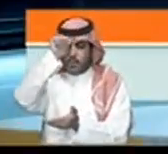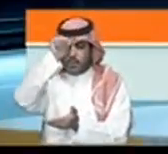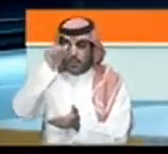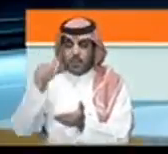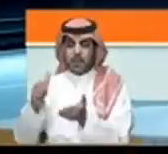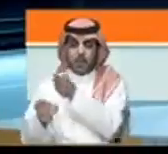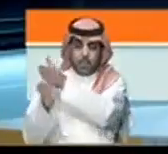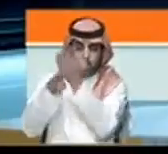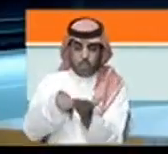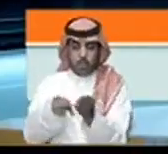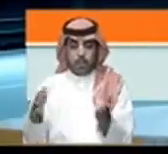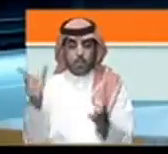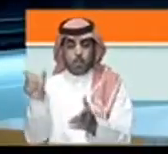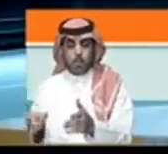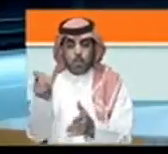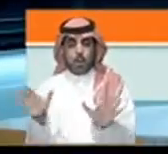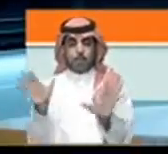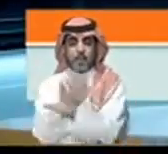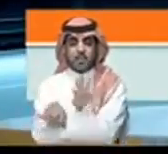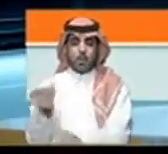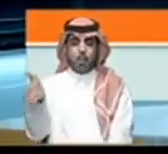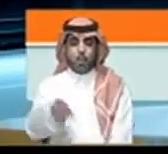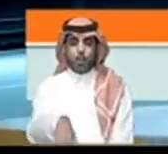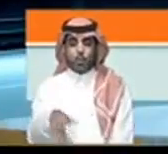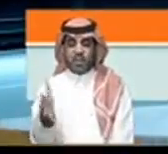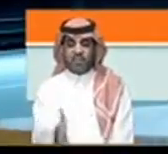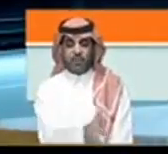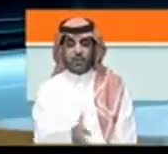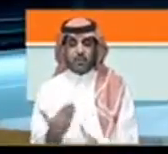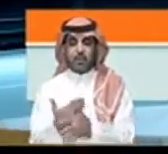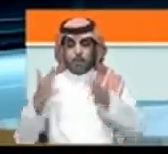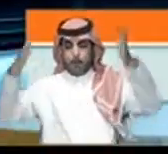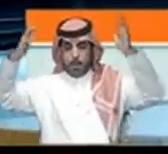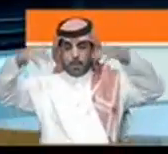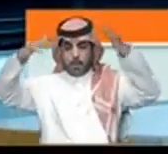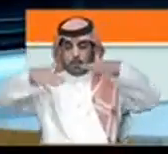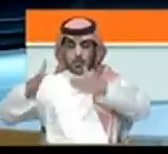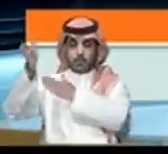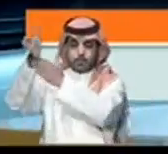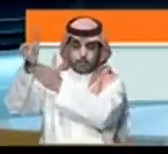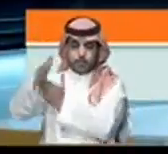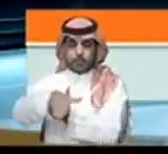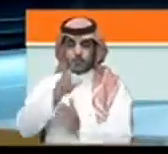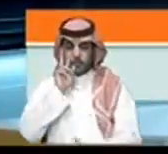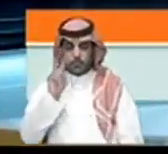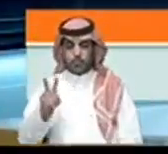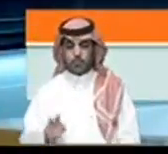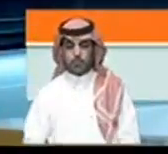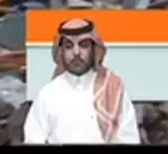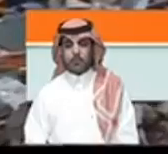خمسه عشر شخصا بينهم اطفال جراء هطول امطار غزيره منذ الجمعه الماضيه المزيد في سياق التقرير